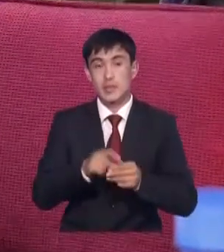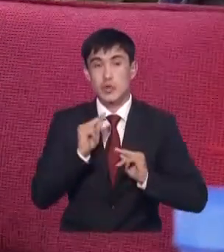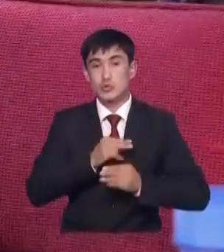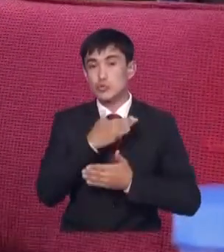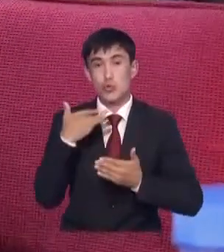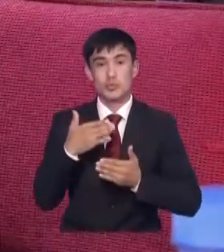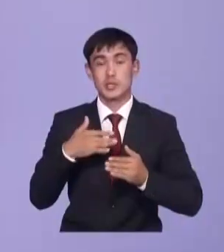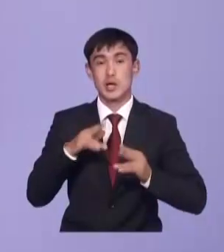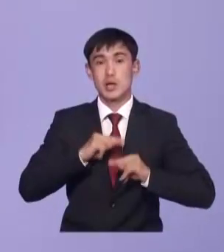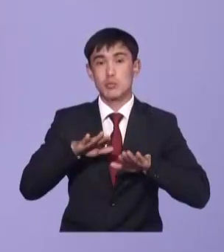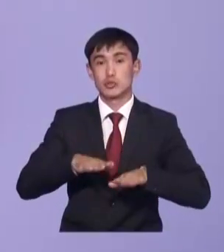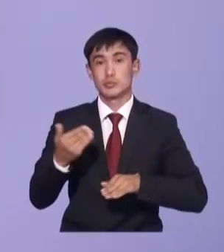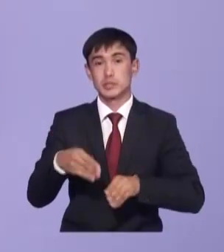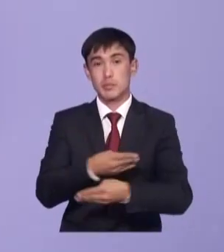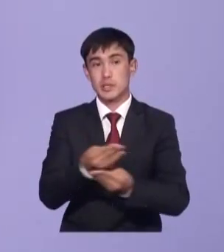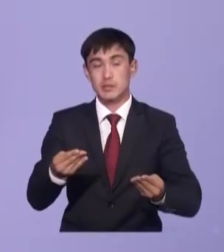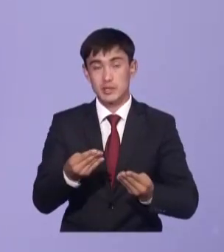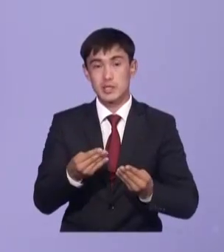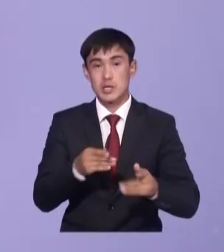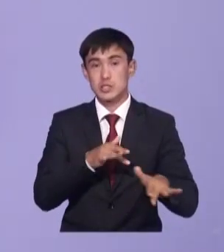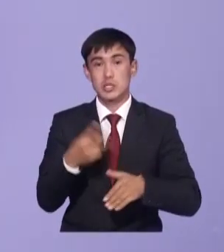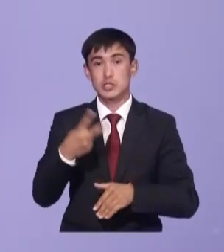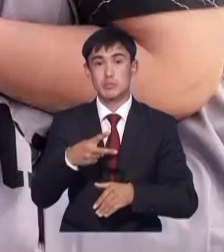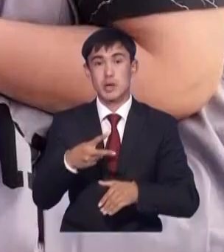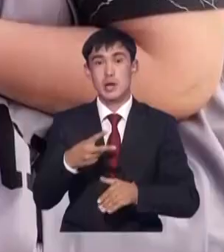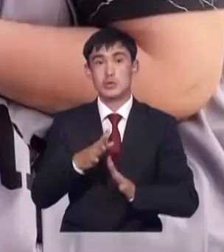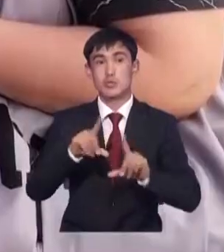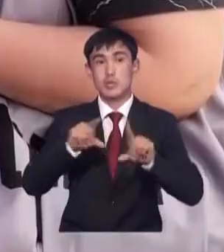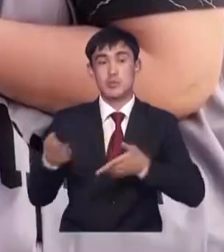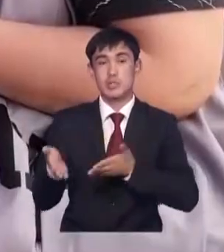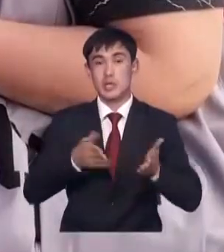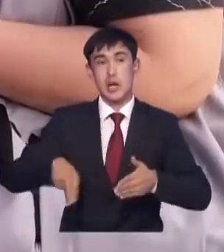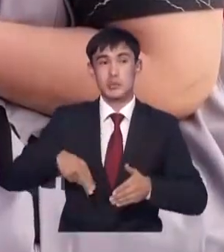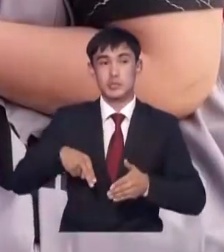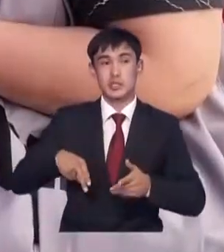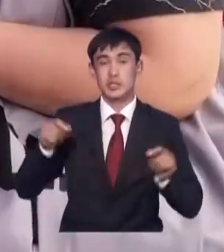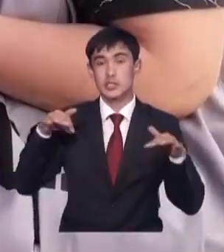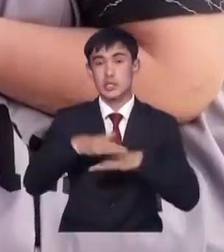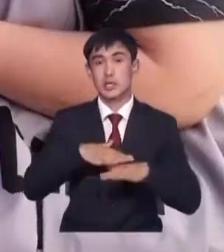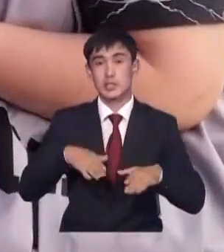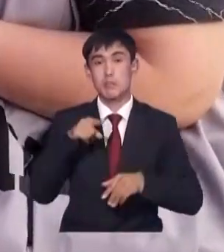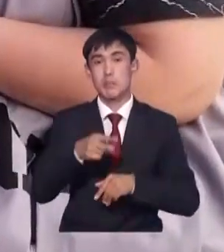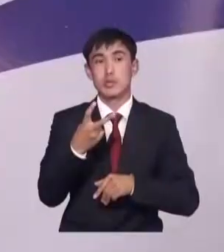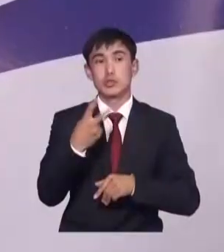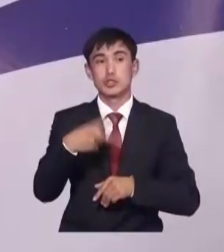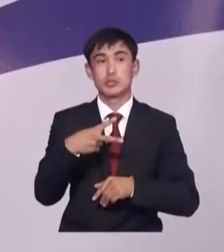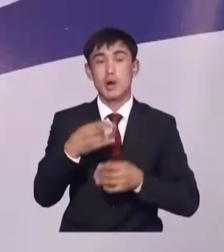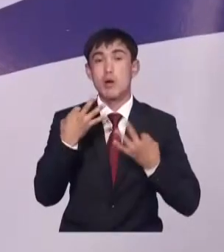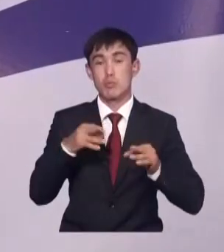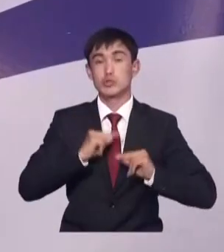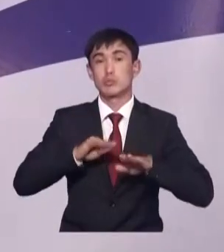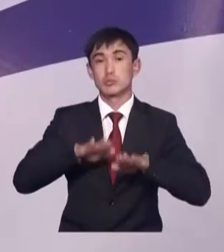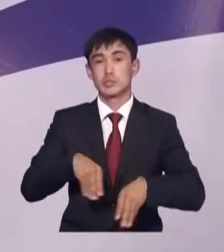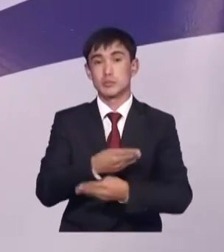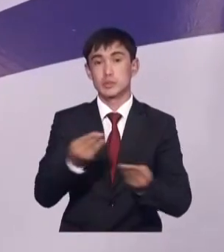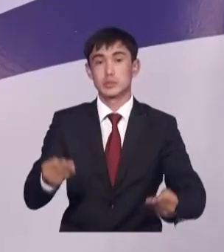дейді жәрменкеге жауаптылар. Осы жолы шараға 20-ға жоқ мекеме шақырыпты. Әкімшіліктері жиналғандарға 1220 бос вакансия